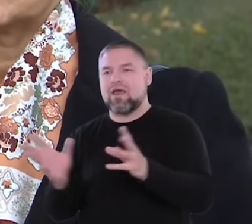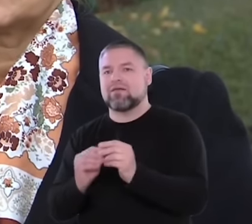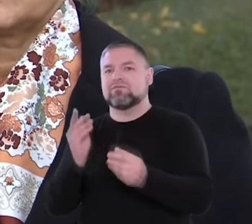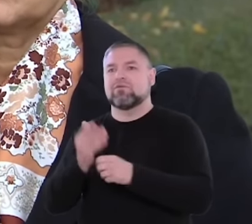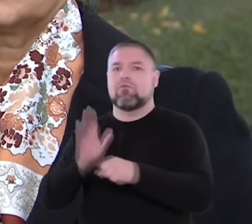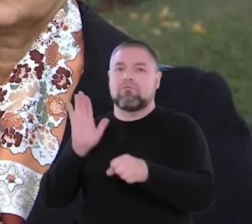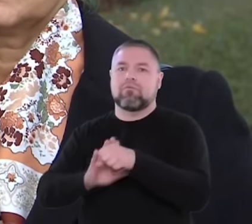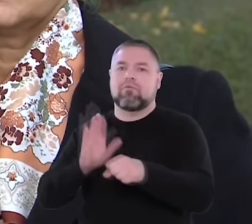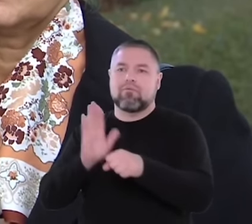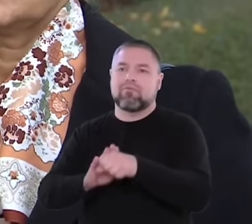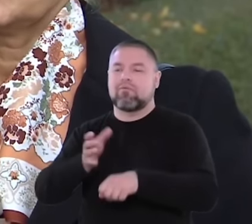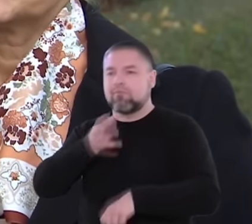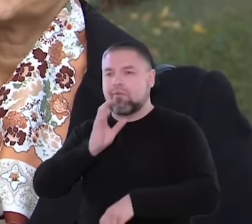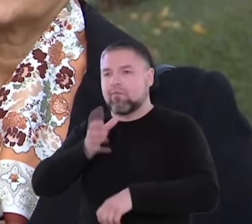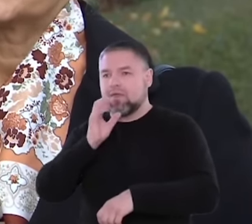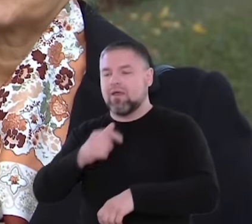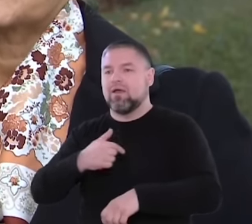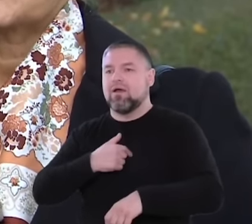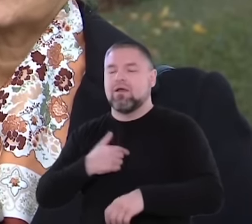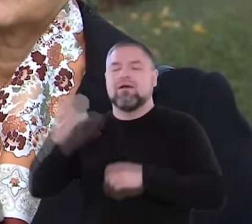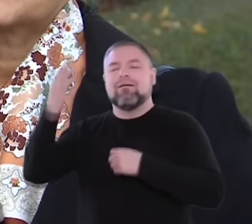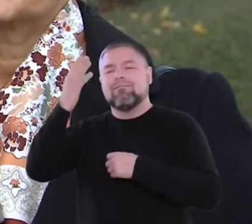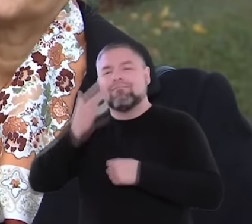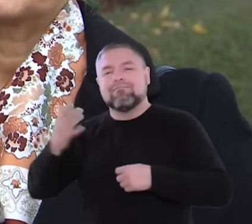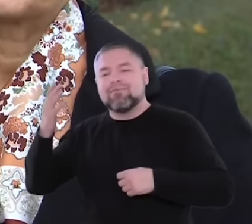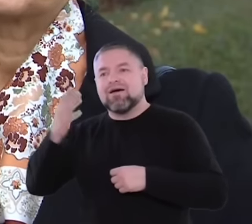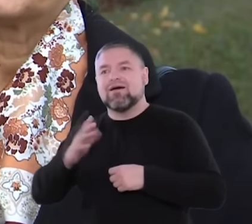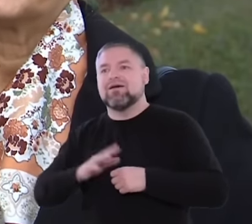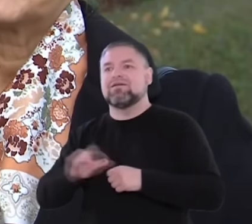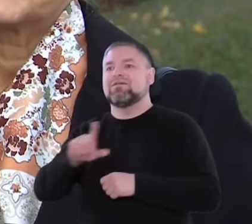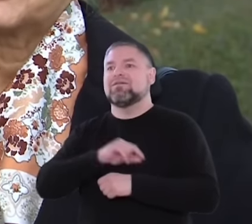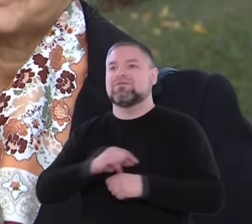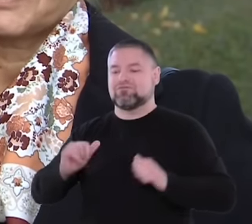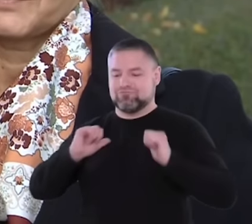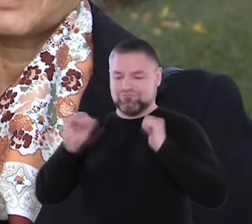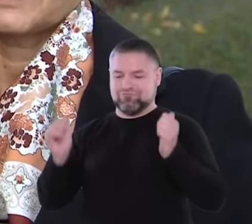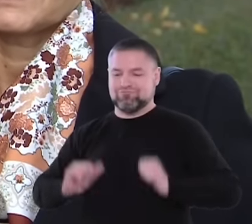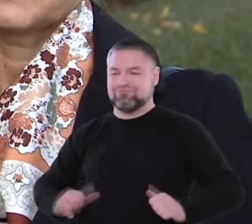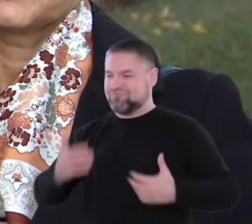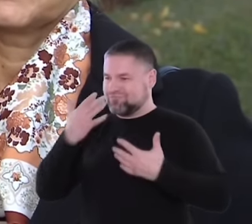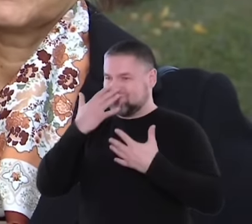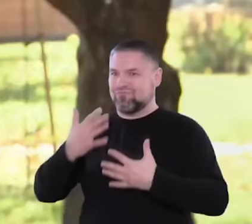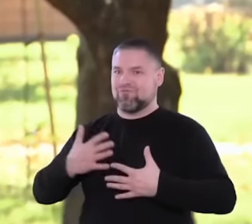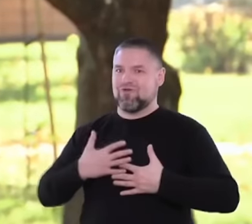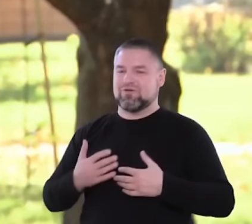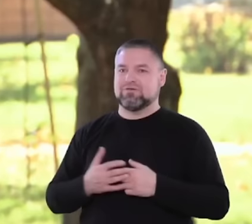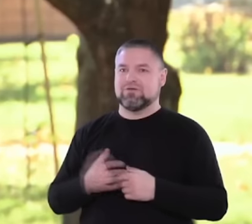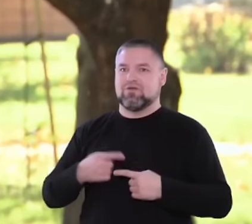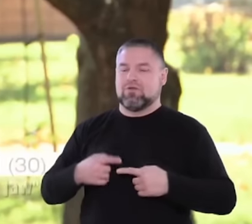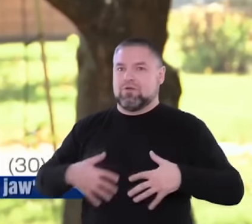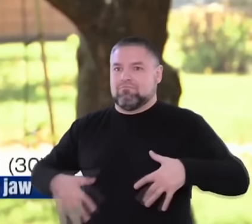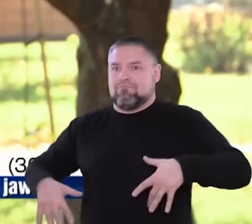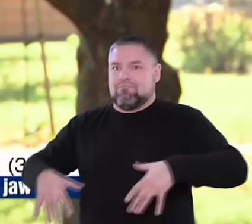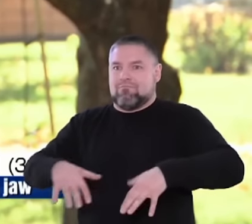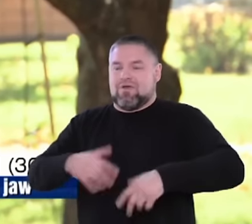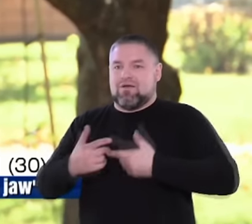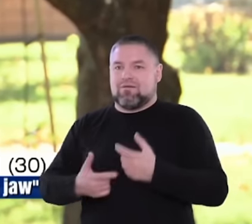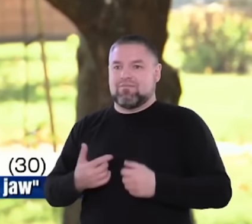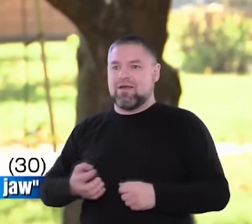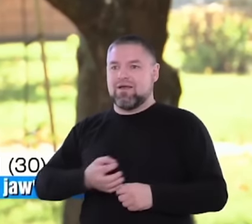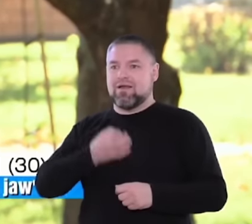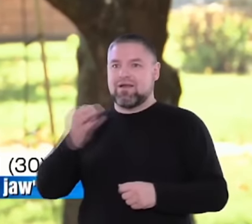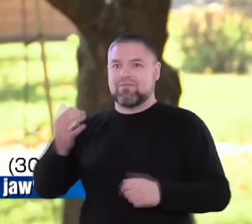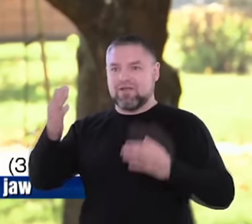to piwsko chlał. A mnie się tak marzy, żeby go jeszcze w ślubnym garniturze zobaczyć. Trochę spanikowałem.